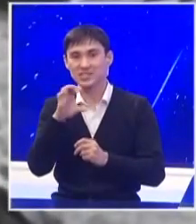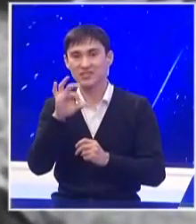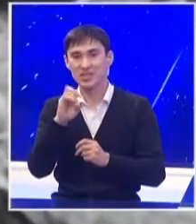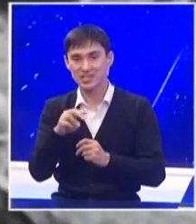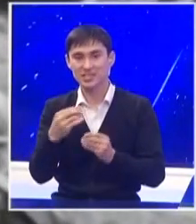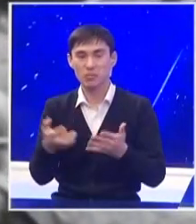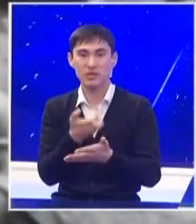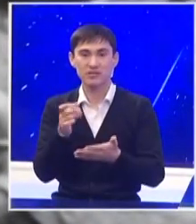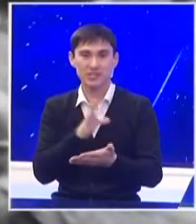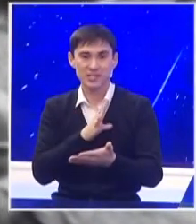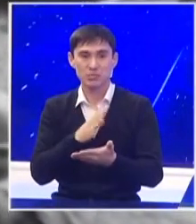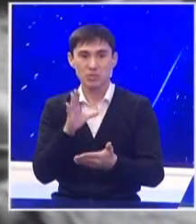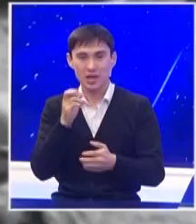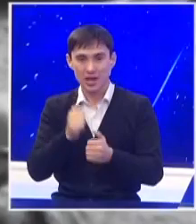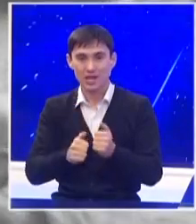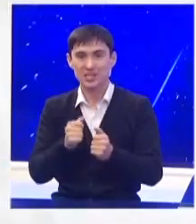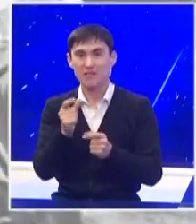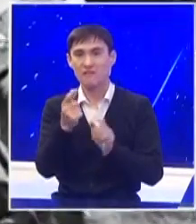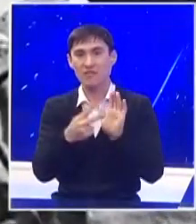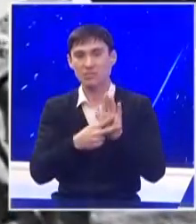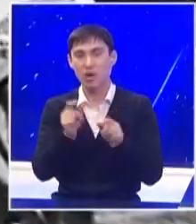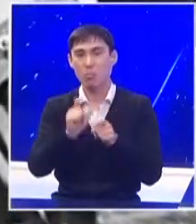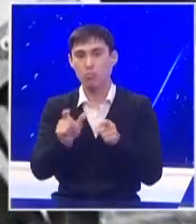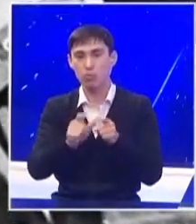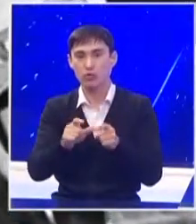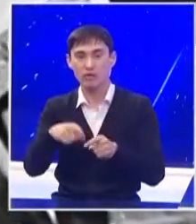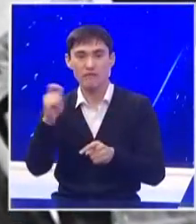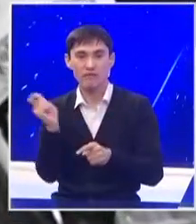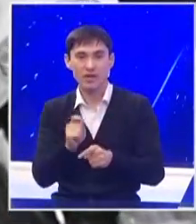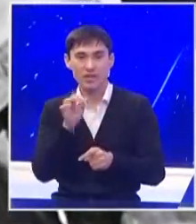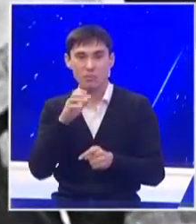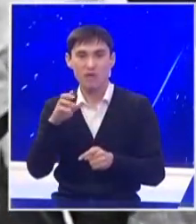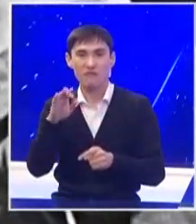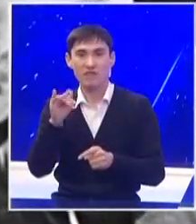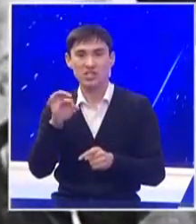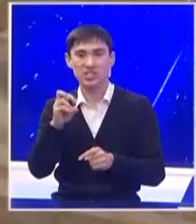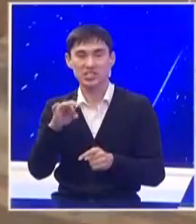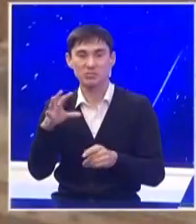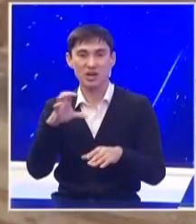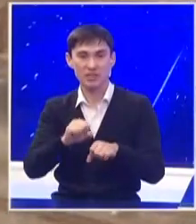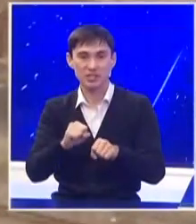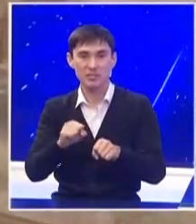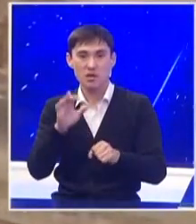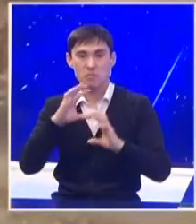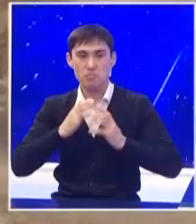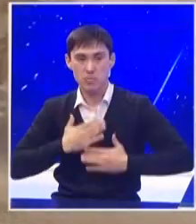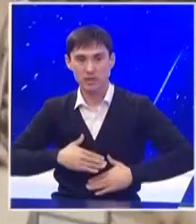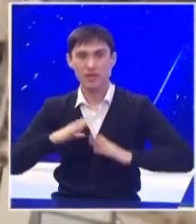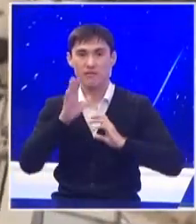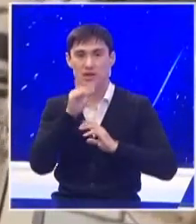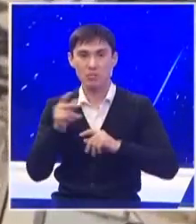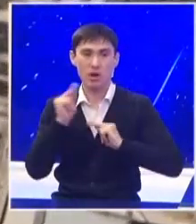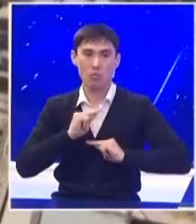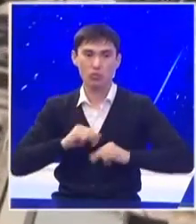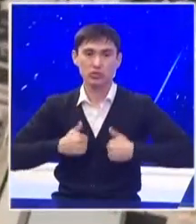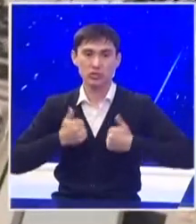добытого здесь, была отлита каждая восьмая пуля, выпущенная в годы войны по фашистским захватчикам. В мирное время именно сюда на работу